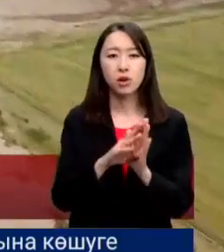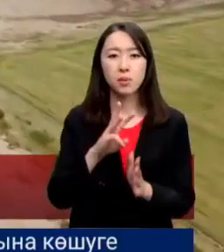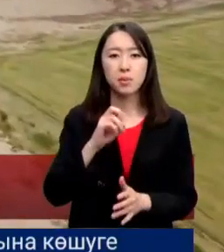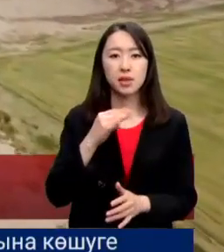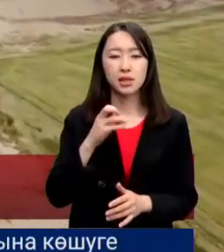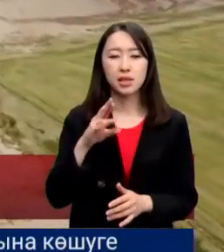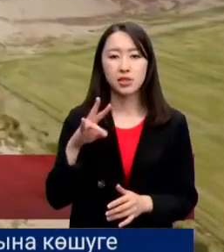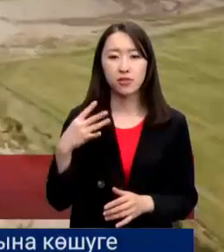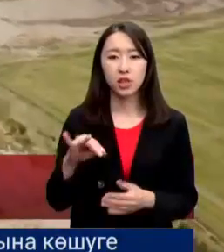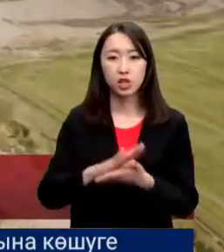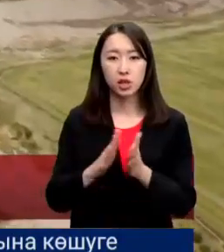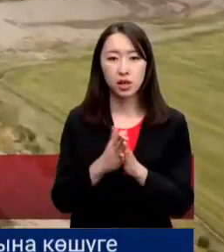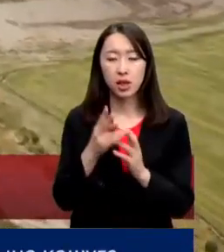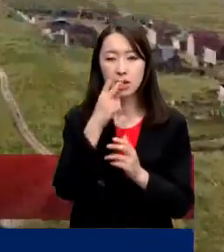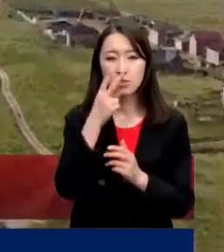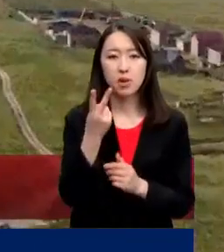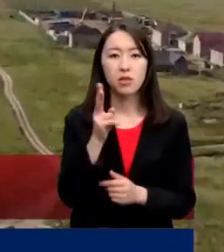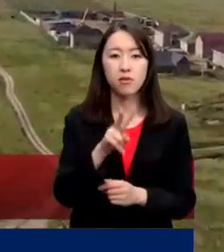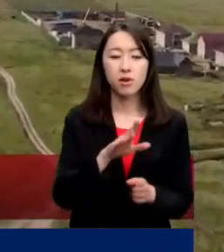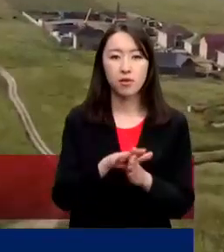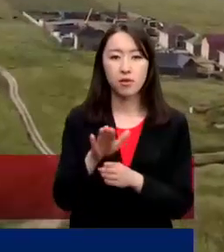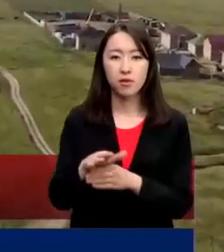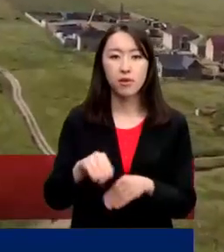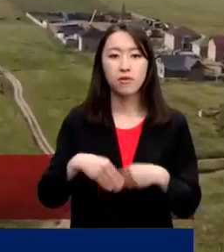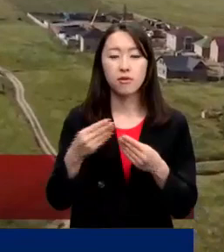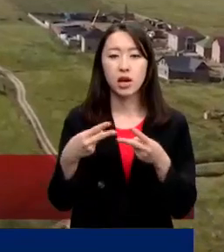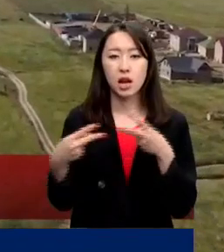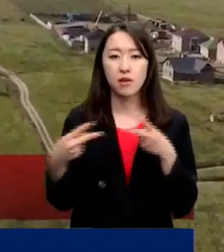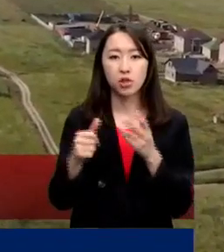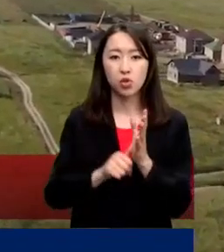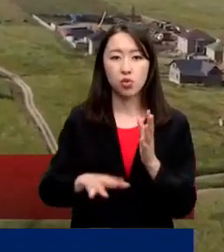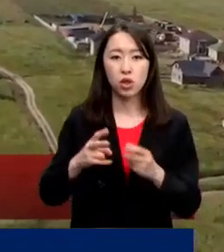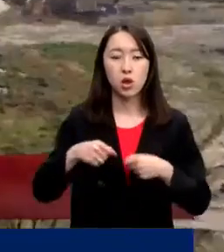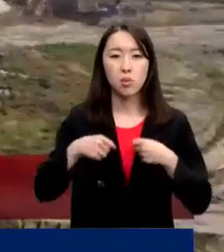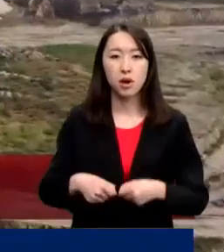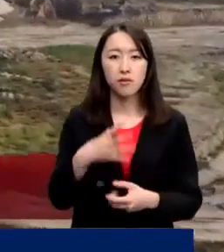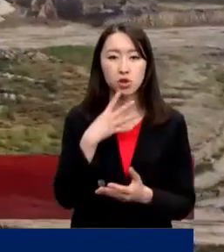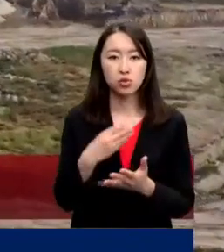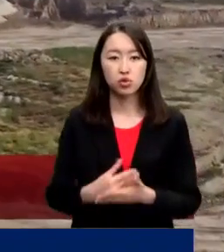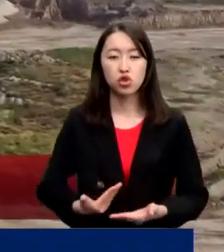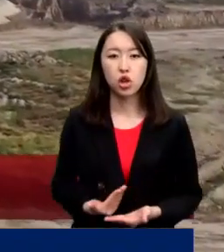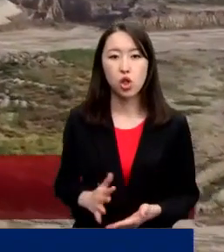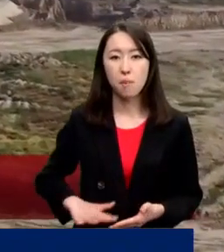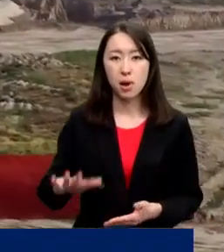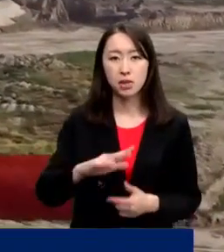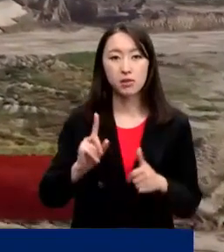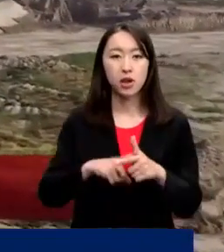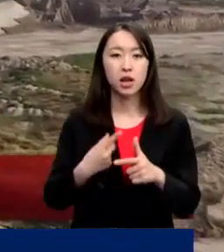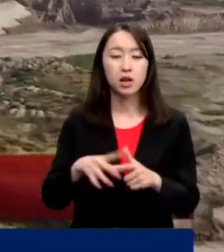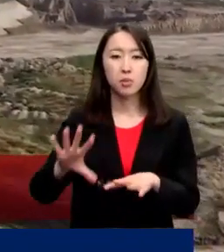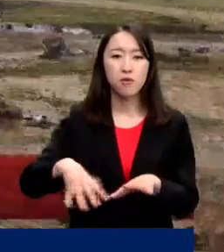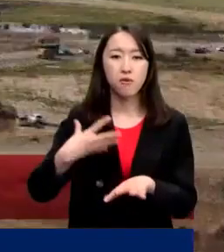медитативного соглашения рассмотреть два варианта. Выдача равноценных участков на правах собственности в жилом массиве, либо